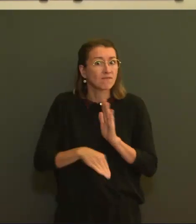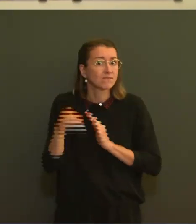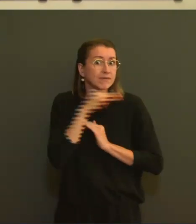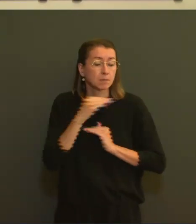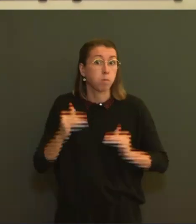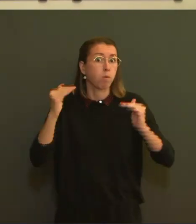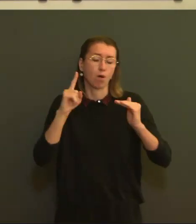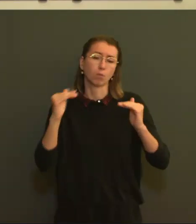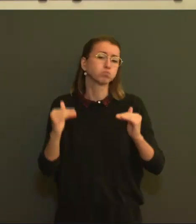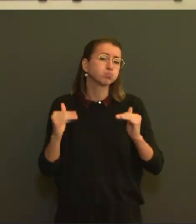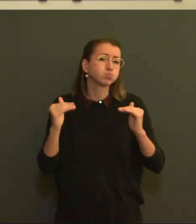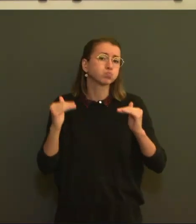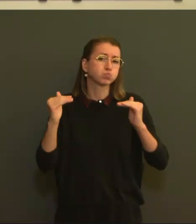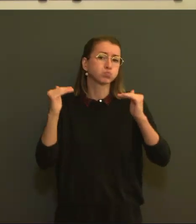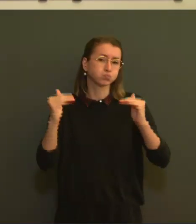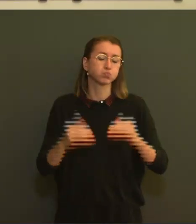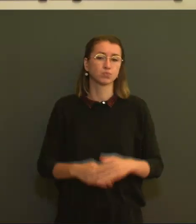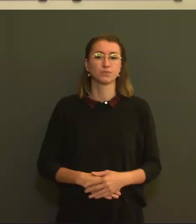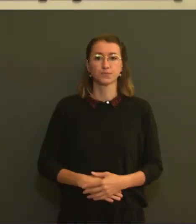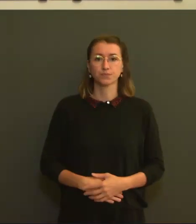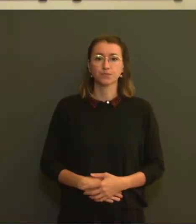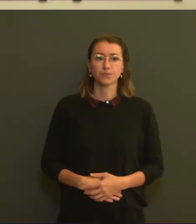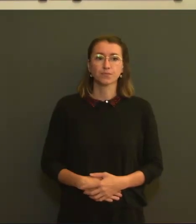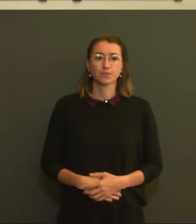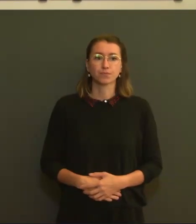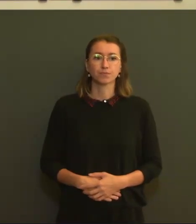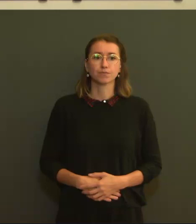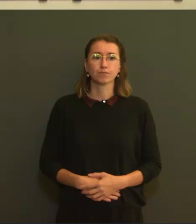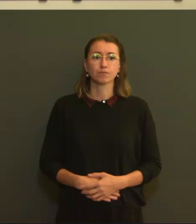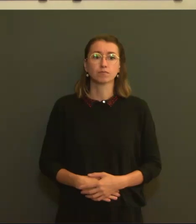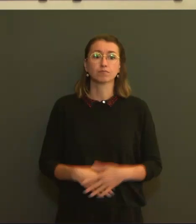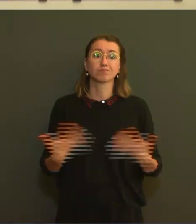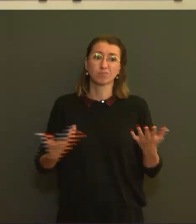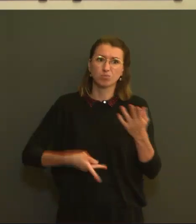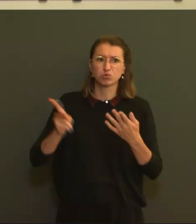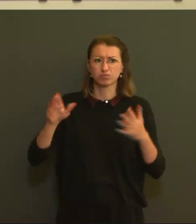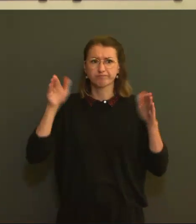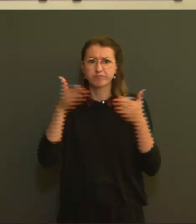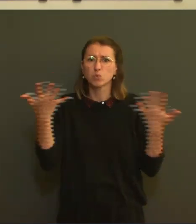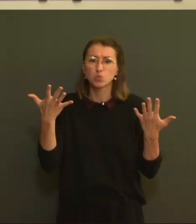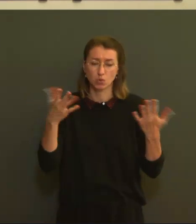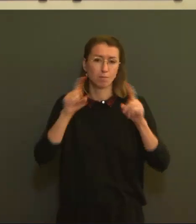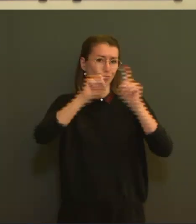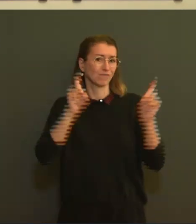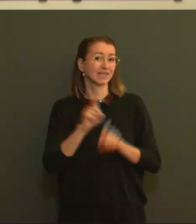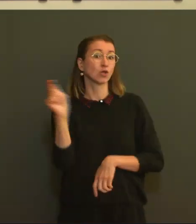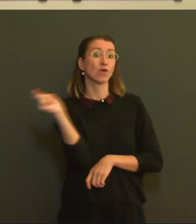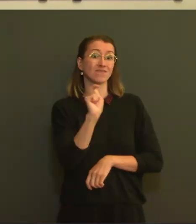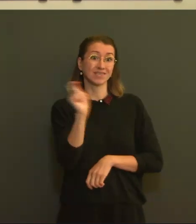Alors nous observons toujours le plus grand nombre de cas dans la province d'Anvers, avec plus de 1300 cas qui ont